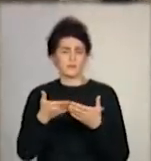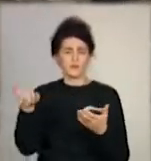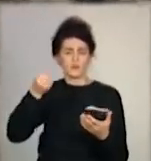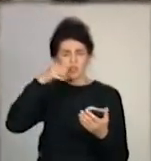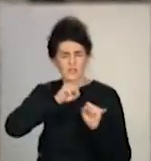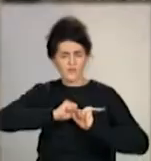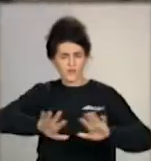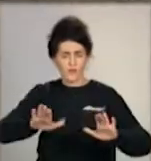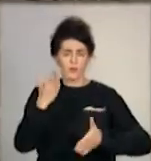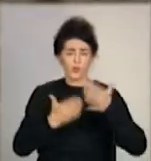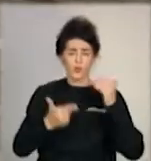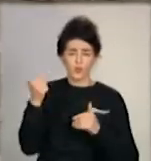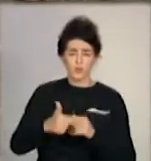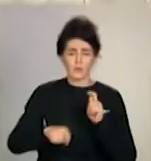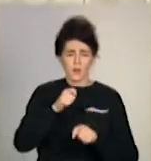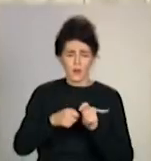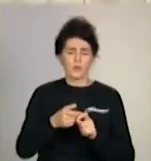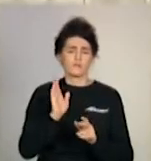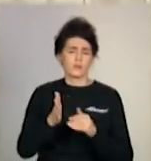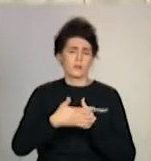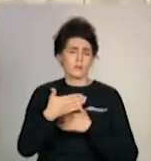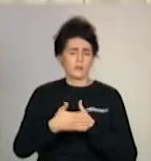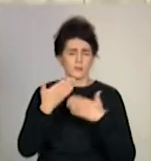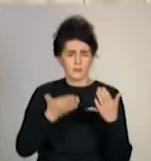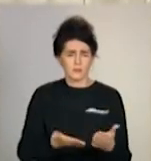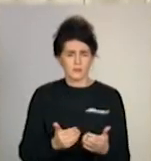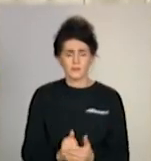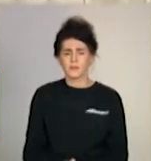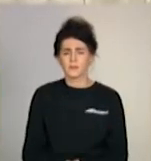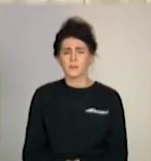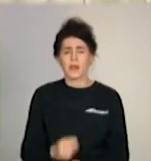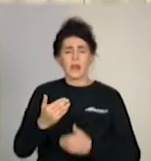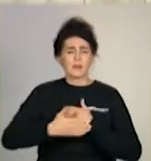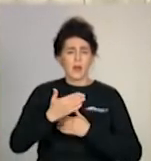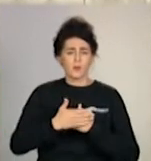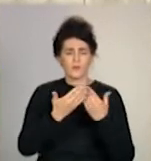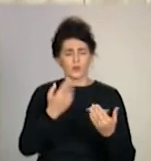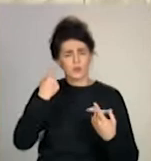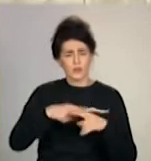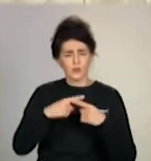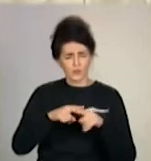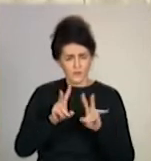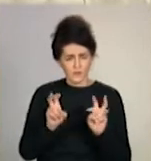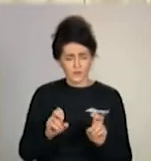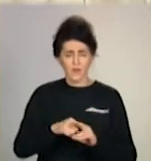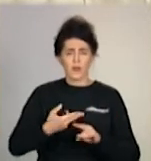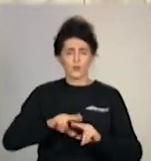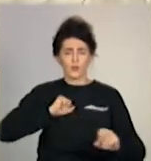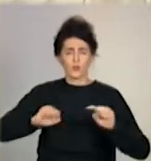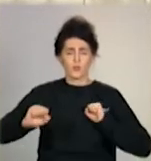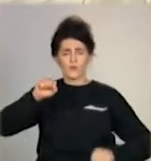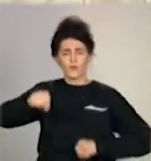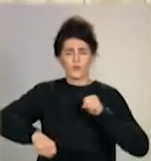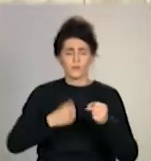порушення потягнуть і на виправні роботи. Це порушення технічного стану, керування велосипедом у